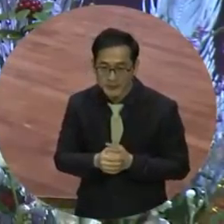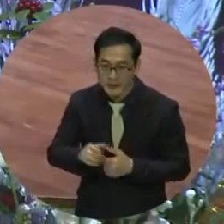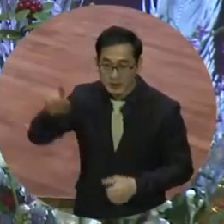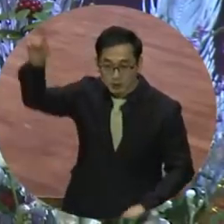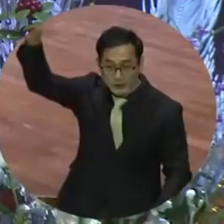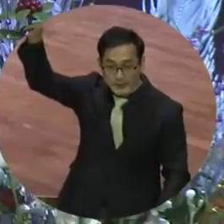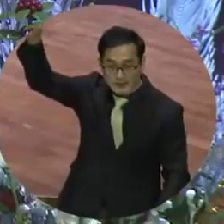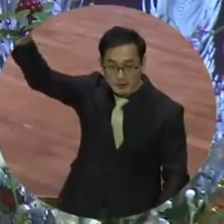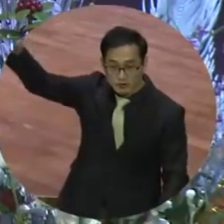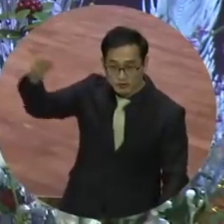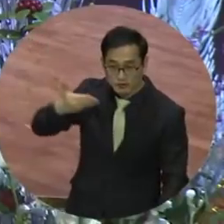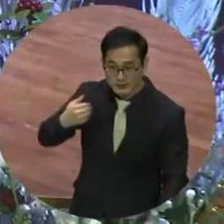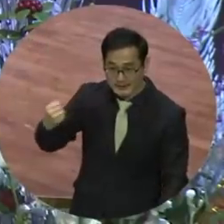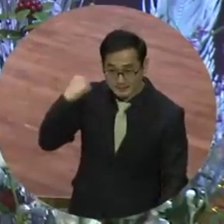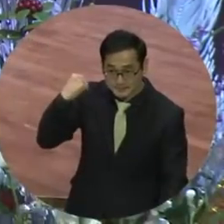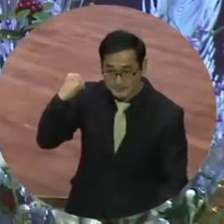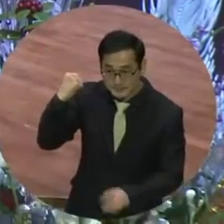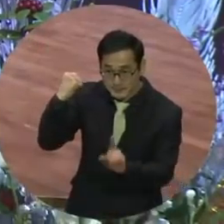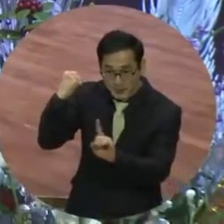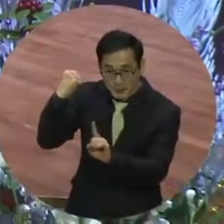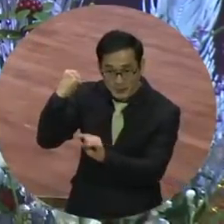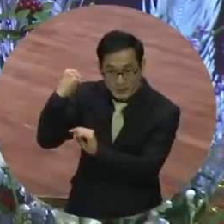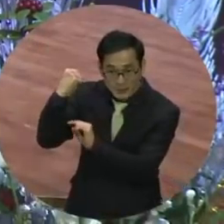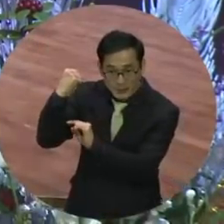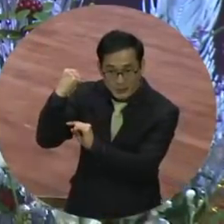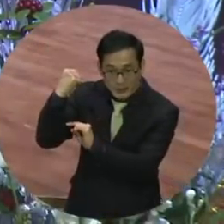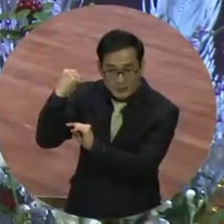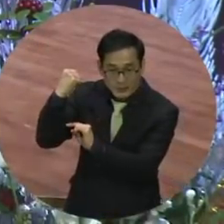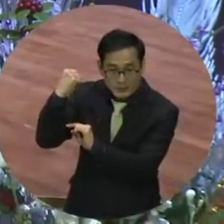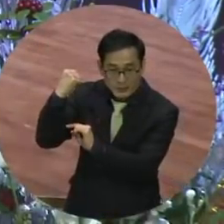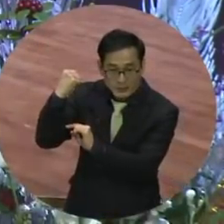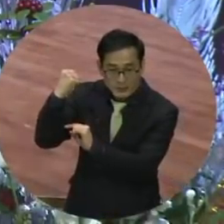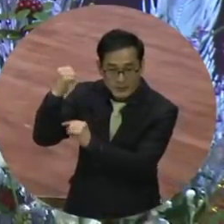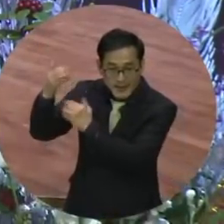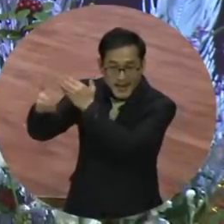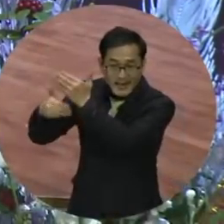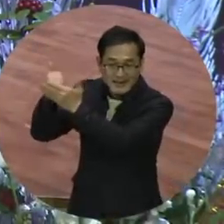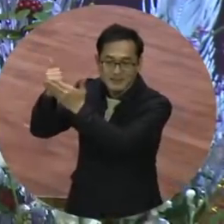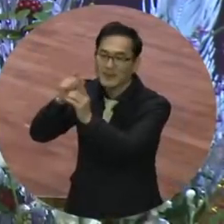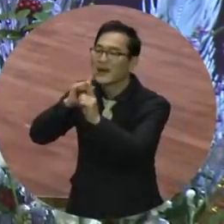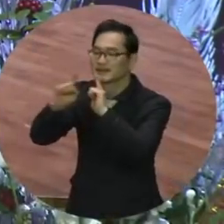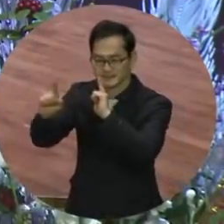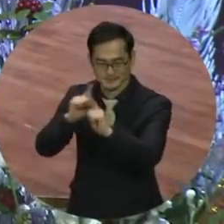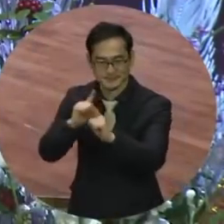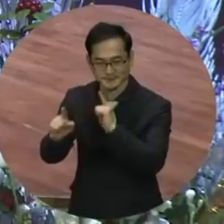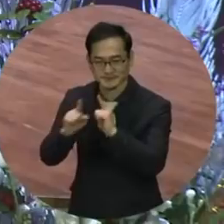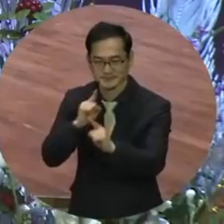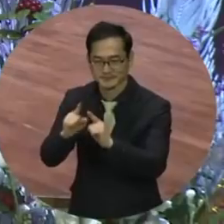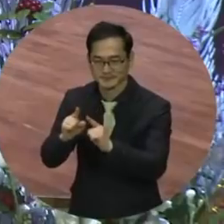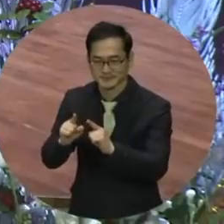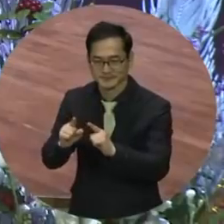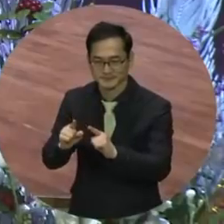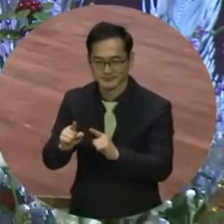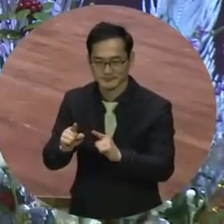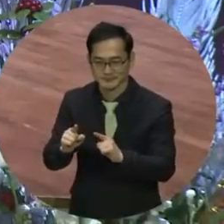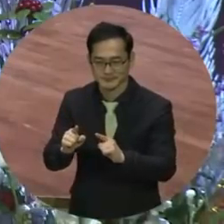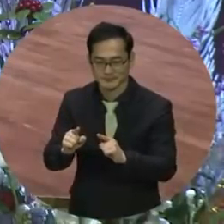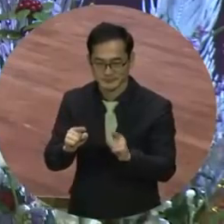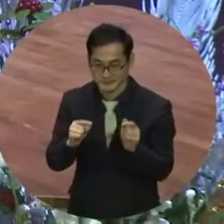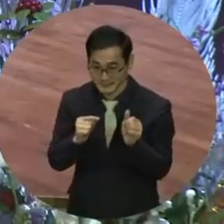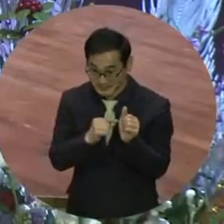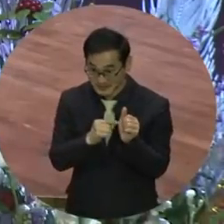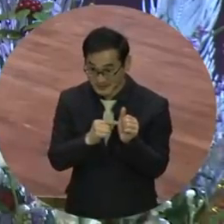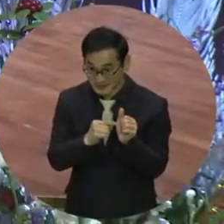위로부터 주어지는 힘의 근원, 그게 뭐예요? 바로 하나님의 말씀이에요. 링컨은 성경 하나 가지고